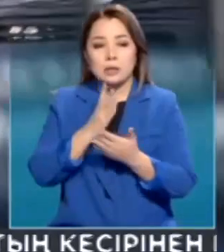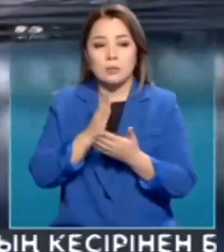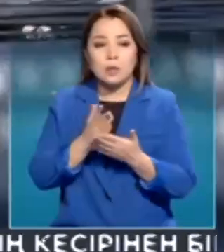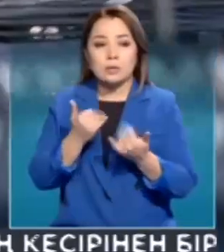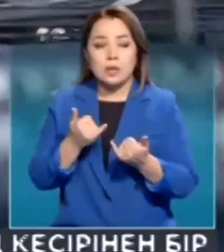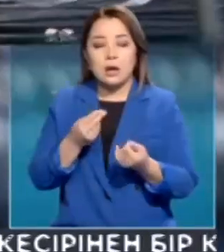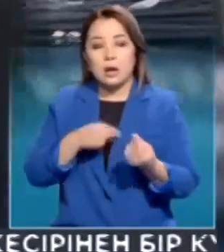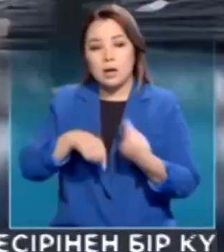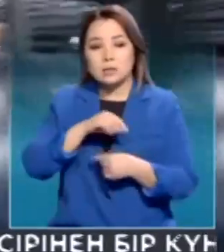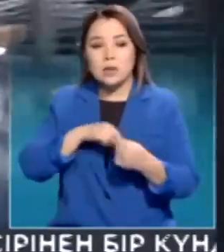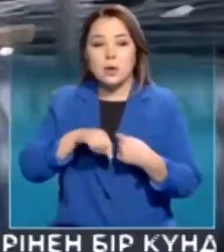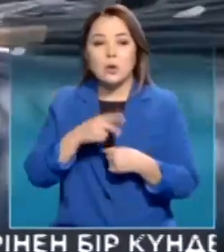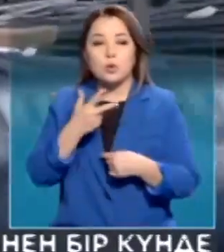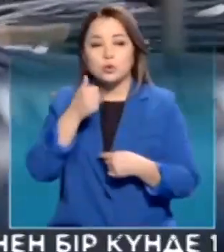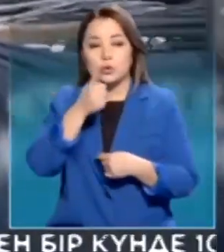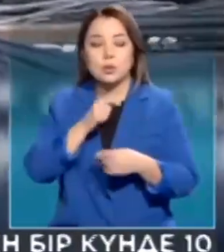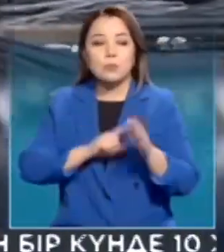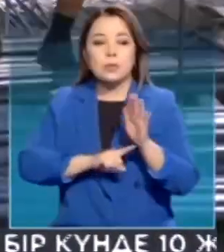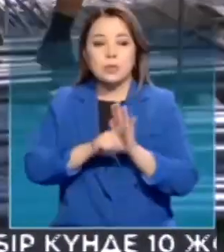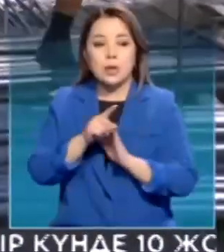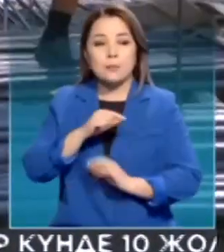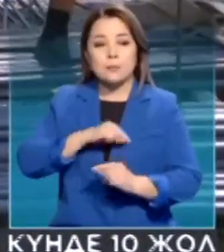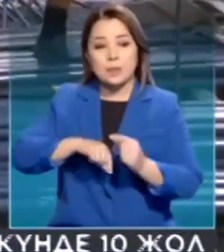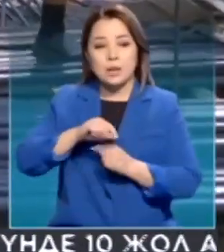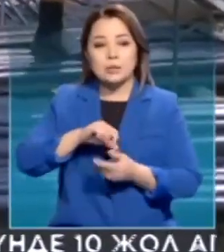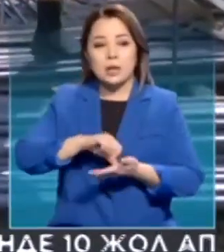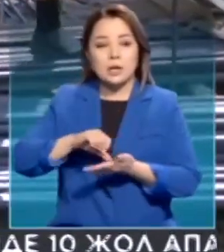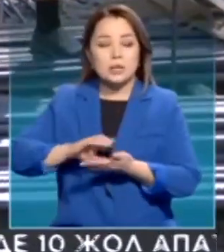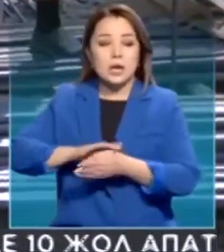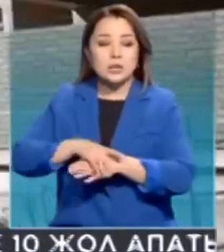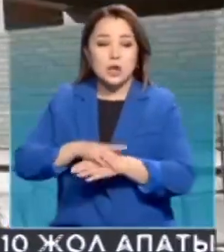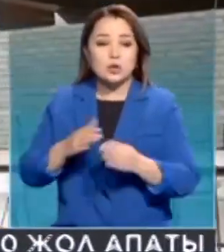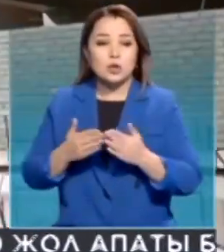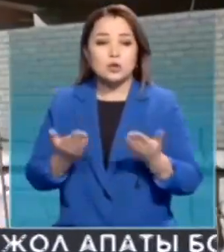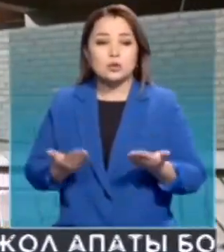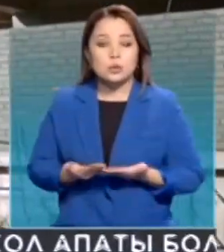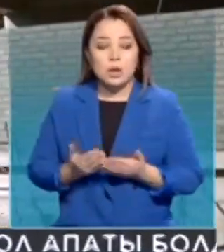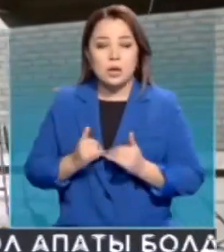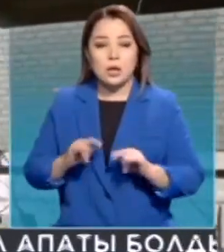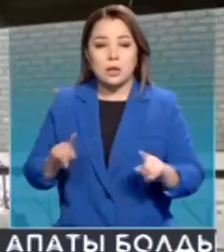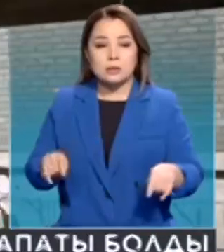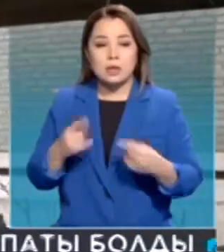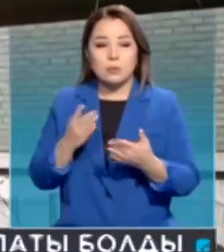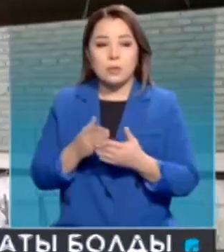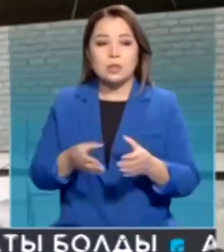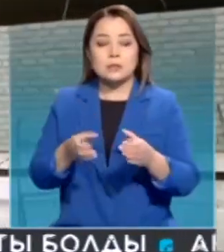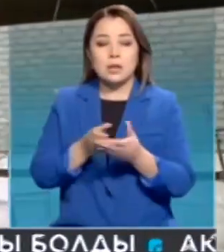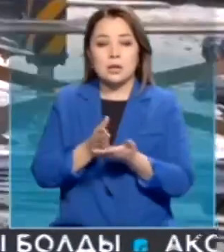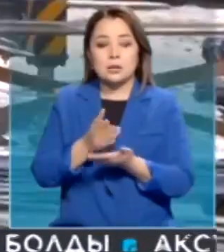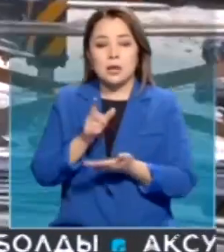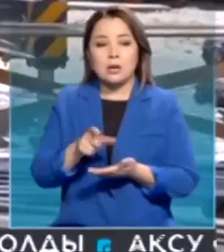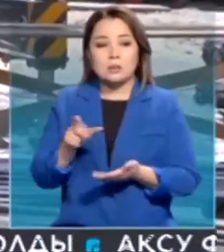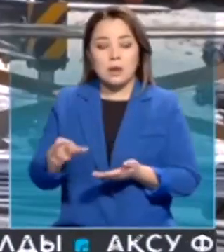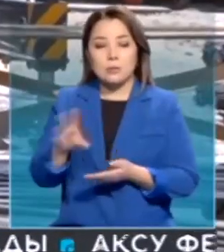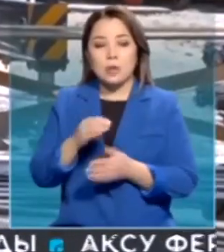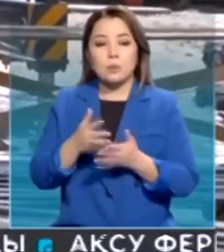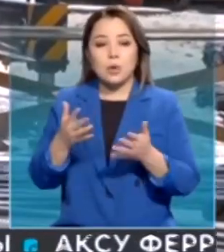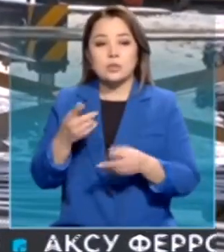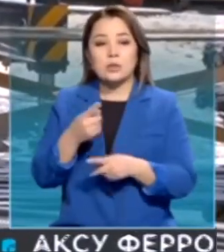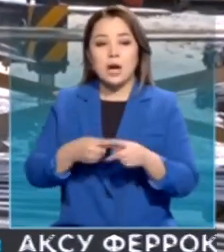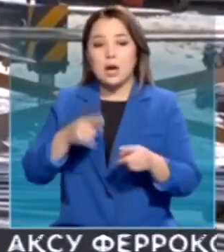Әсіресе кәсіпкерлердің 3 жыл бұрын бастаған бизнес арқылы Ташкентте тұрғын үй құрылысы қарқын алған. Салада жұмыс істейтін азаматтардың тең